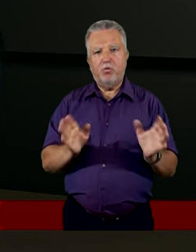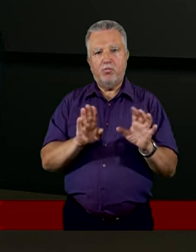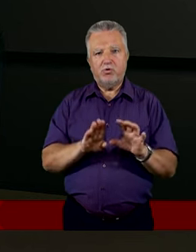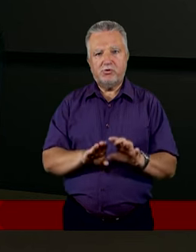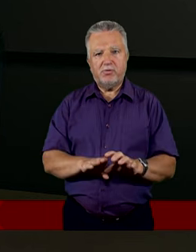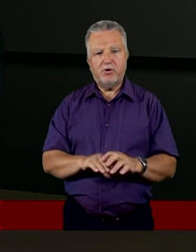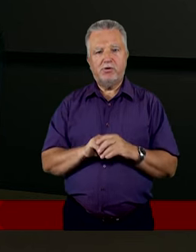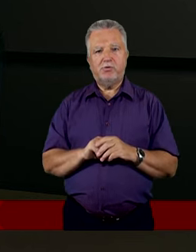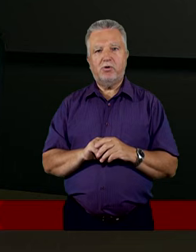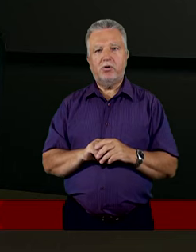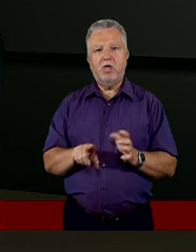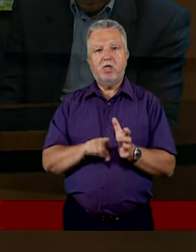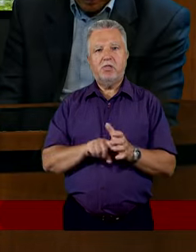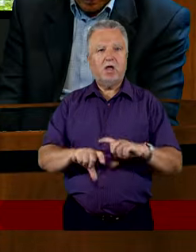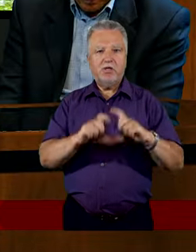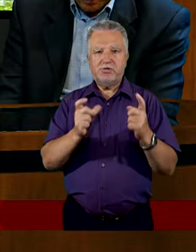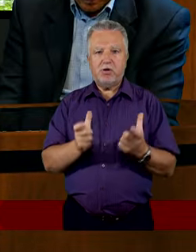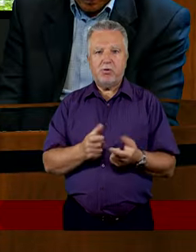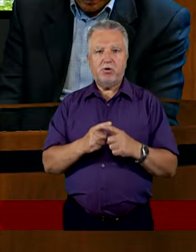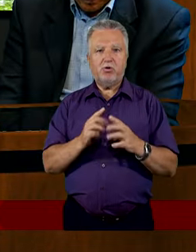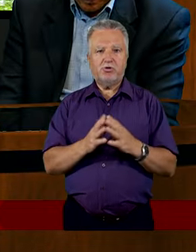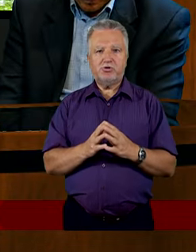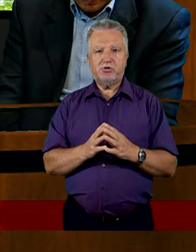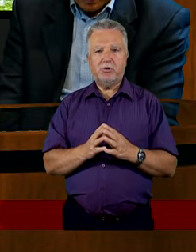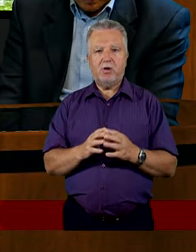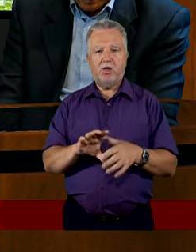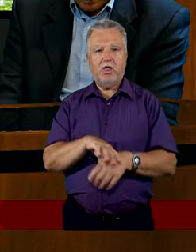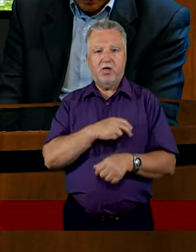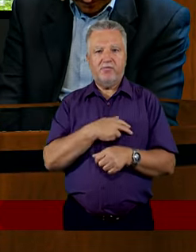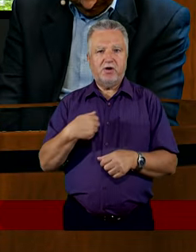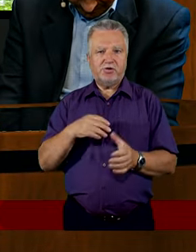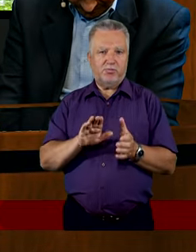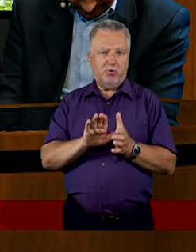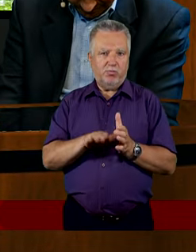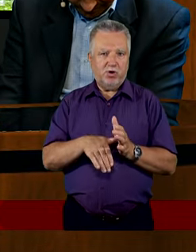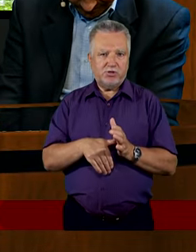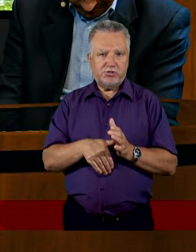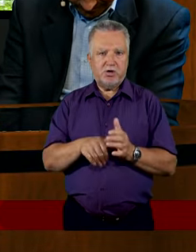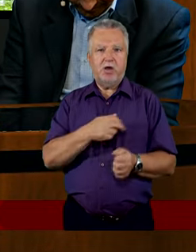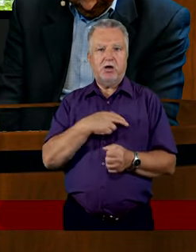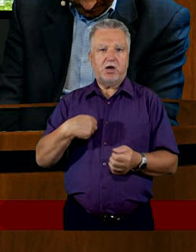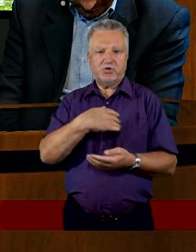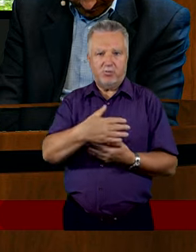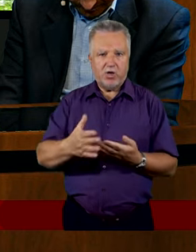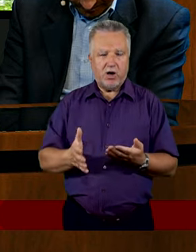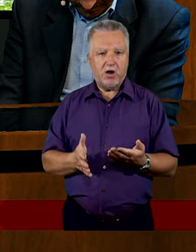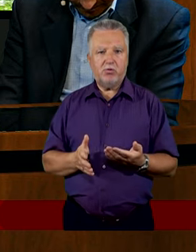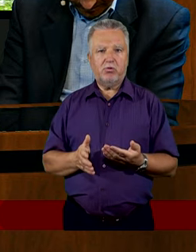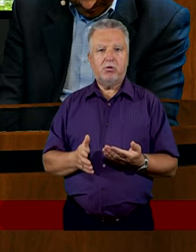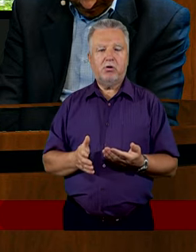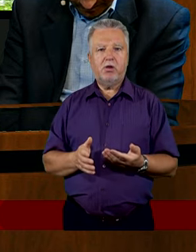o błogosławieństwo dla całego Kościoła w naszym mieście, w naszym